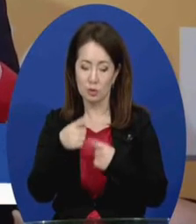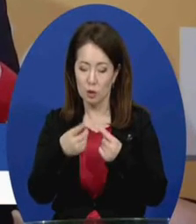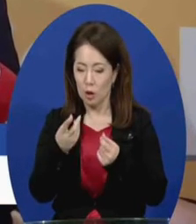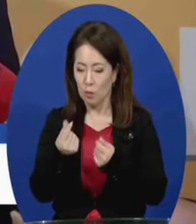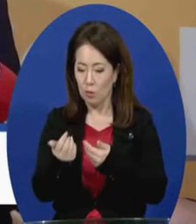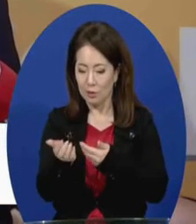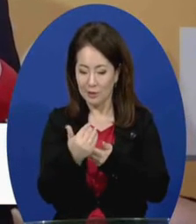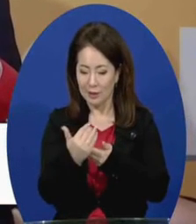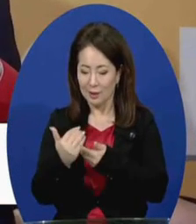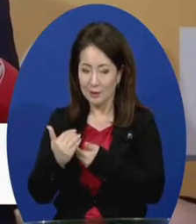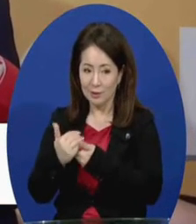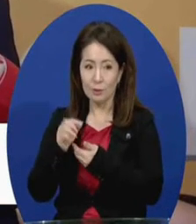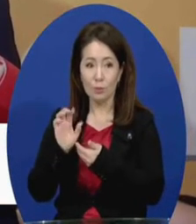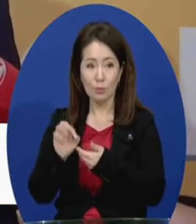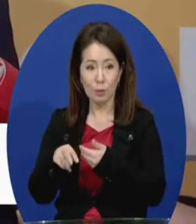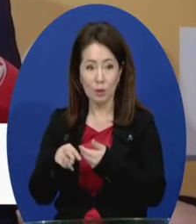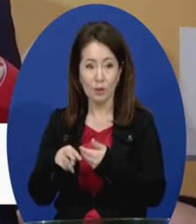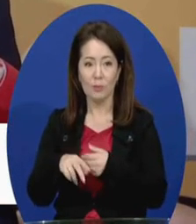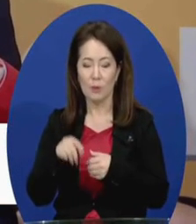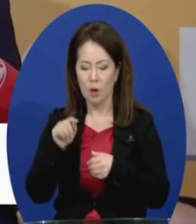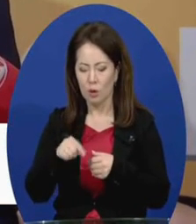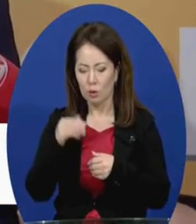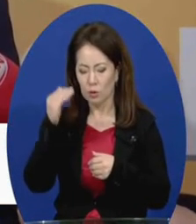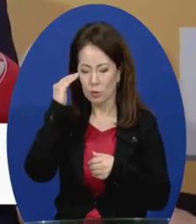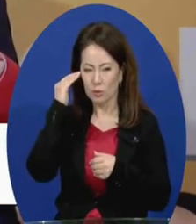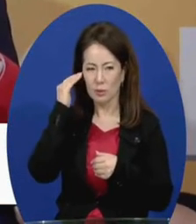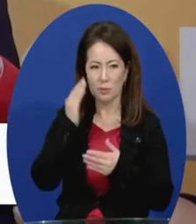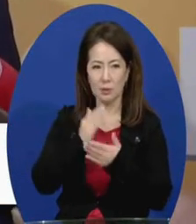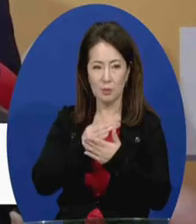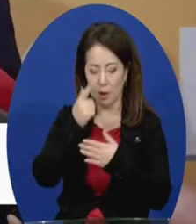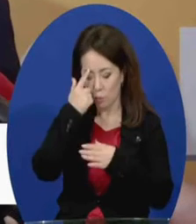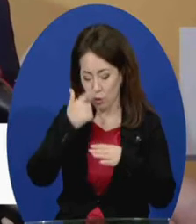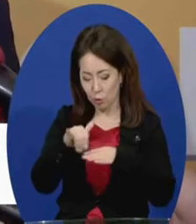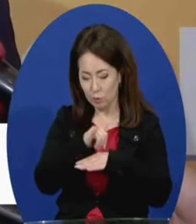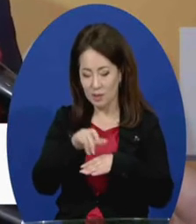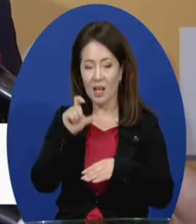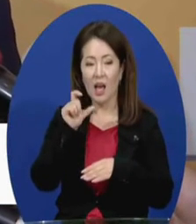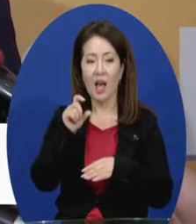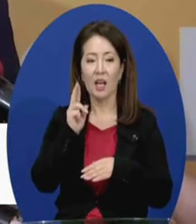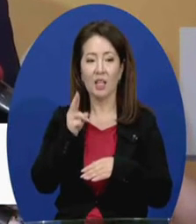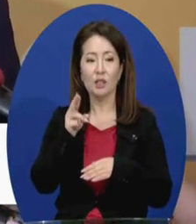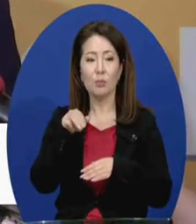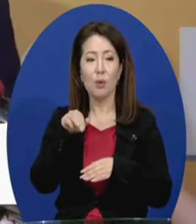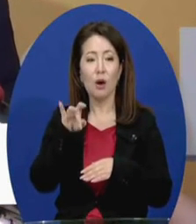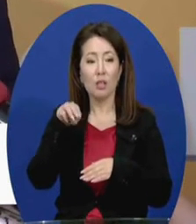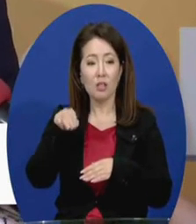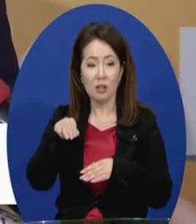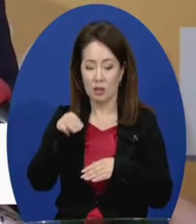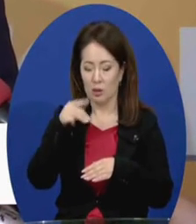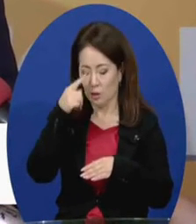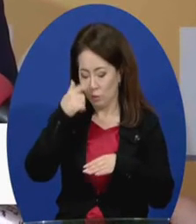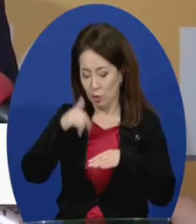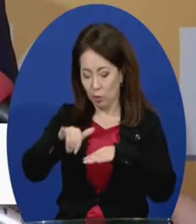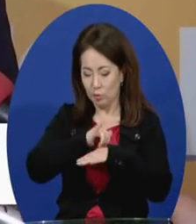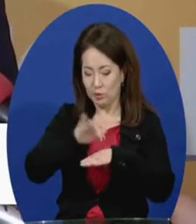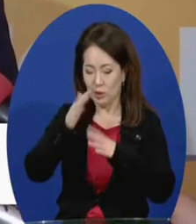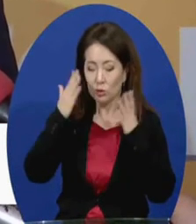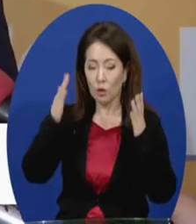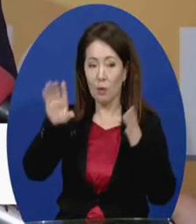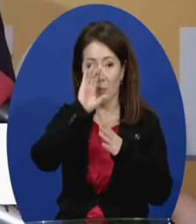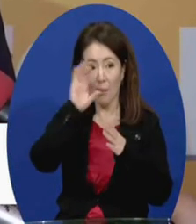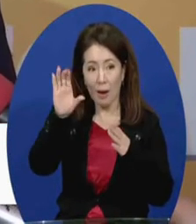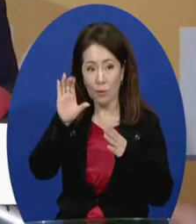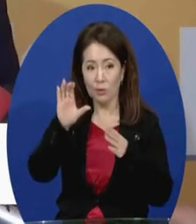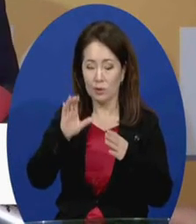Мөнгө хөрөнгө татан төвлөрөгдснөөр бол өнөөдөр тулгамдаад байгаа одоо Монгол улсын экспорт одоо Монгол улсын хамгийн томоохон аж ахуйн нэгжийн